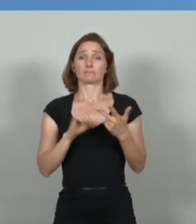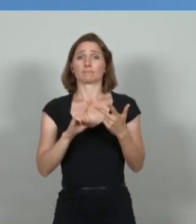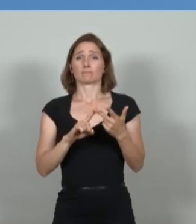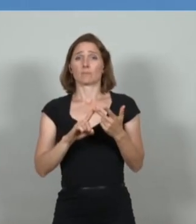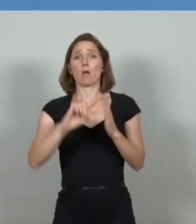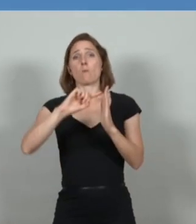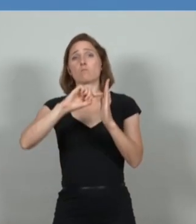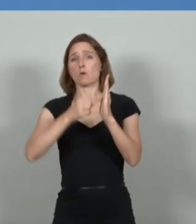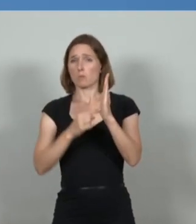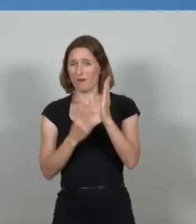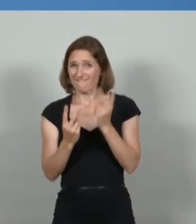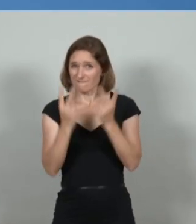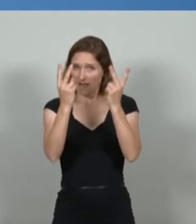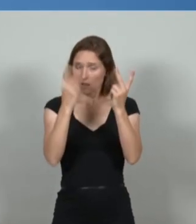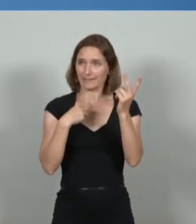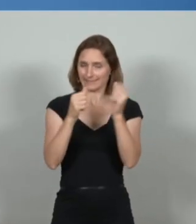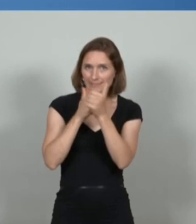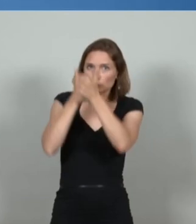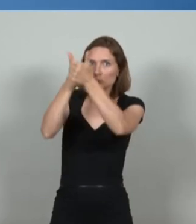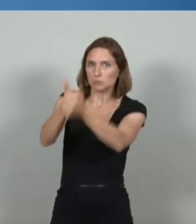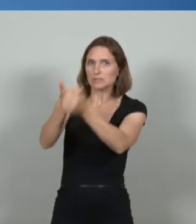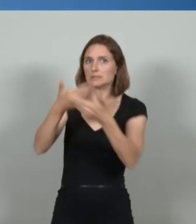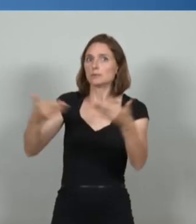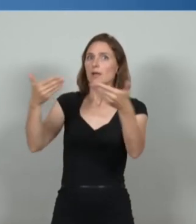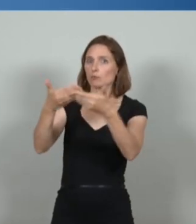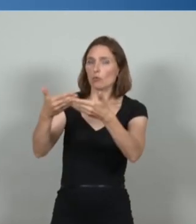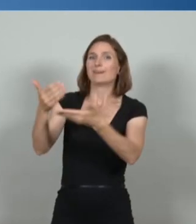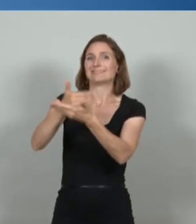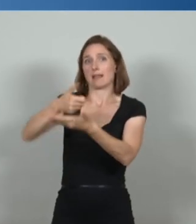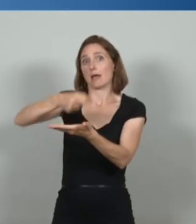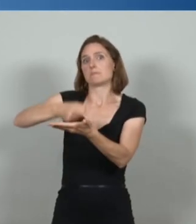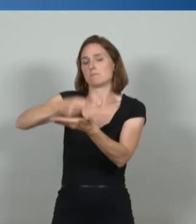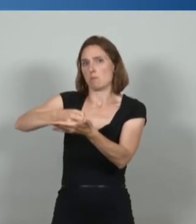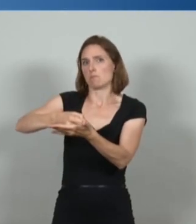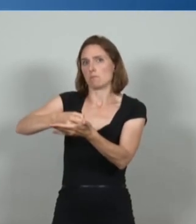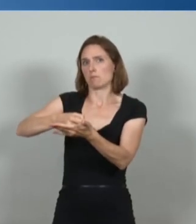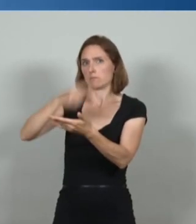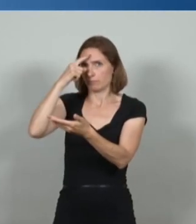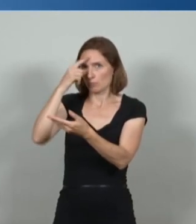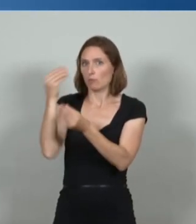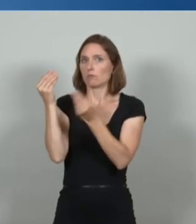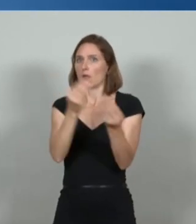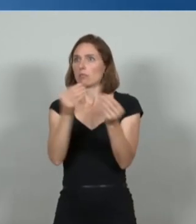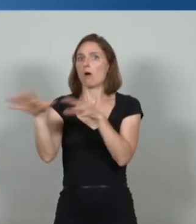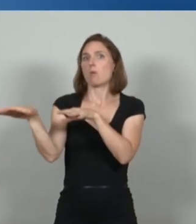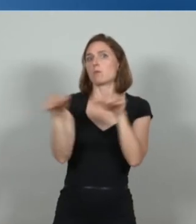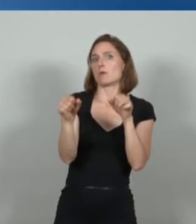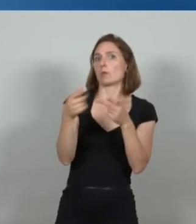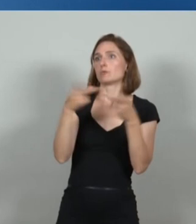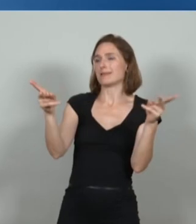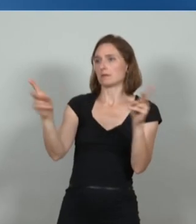à la fois pour donner des perspectives salariales aux agents publics et de la visibilité aux employeurs publics merci